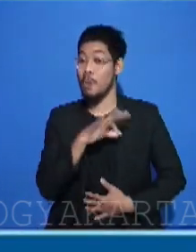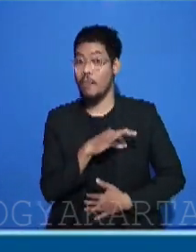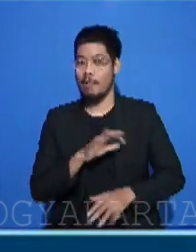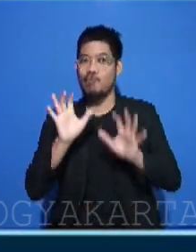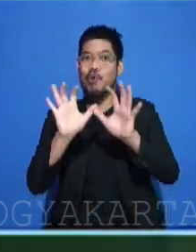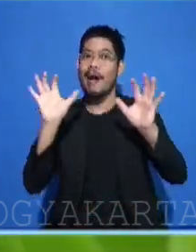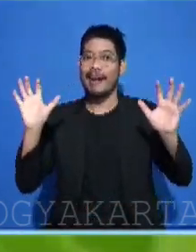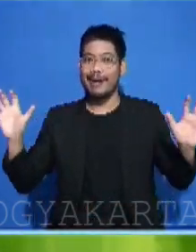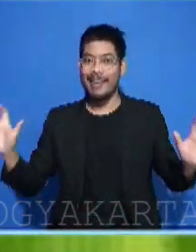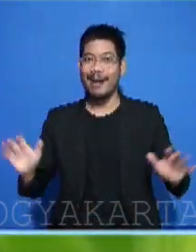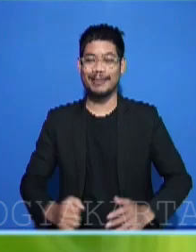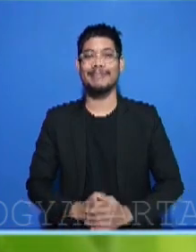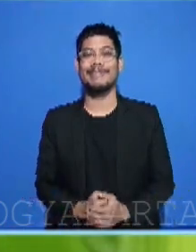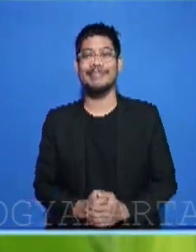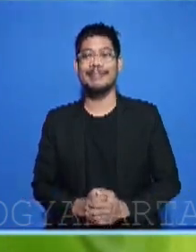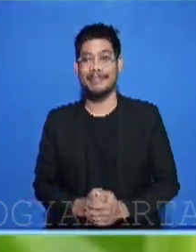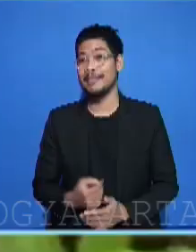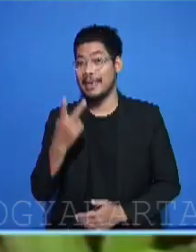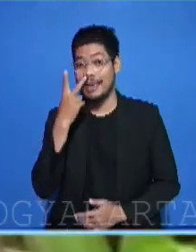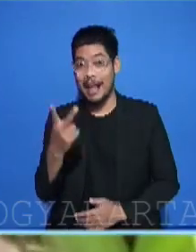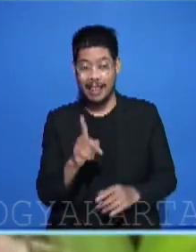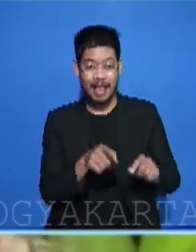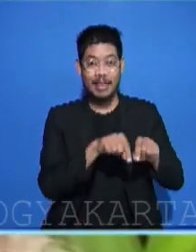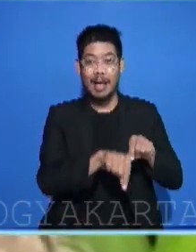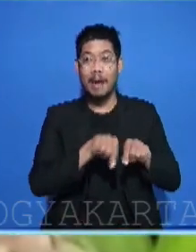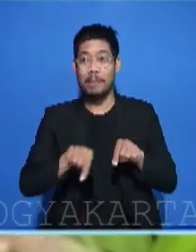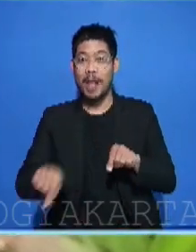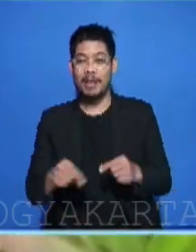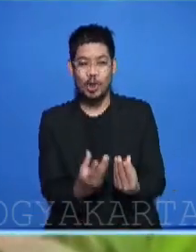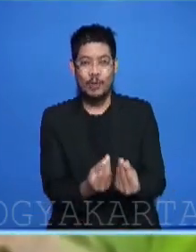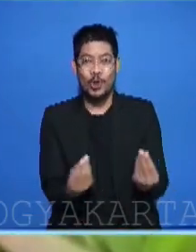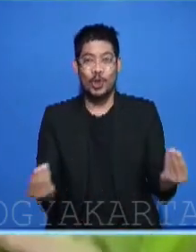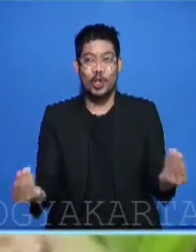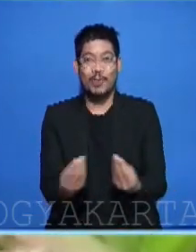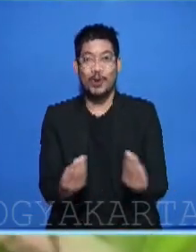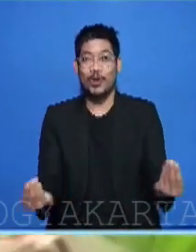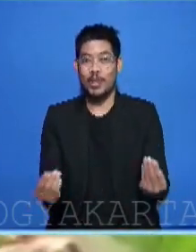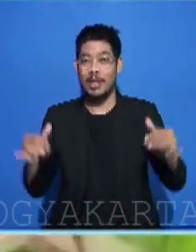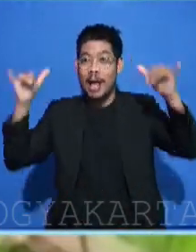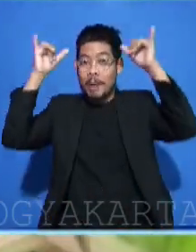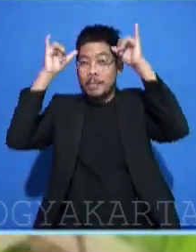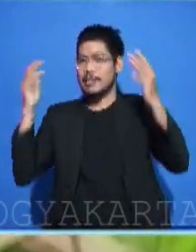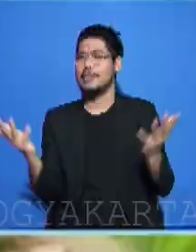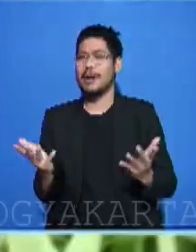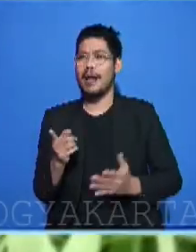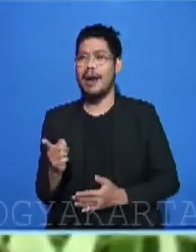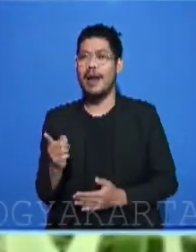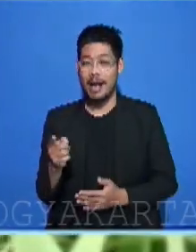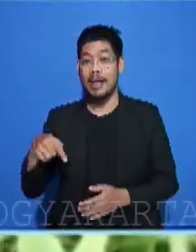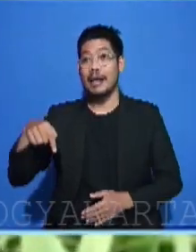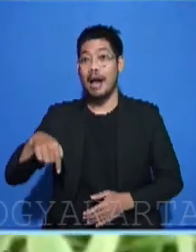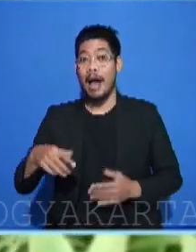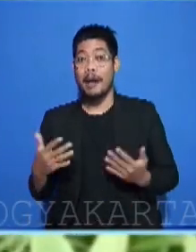an pakan rejokoyo pilih pakan salah tunggaling perangan ingkang wirunggan